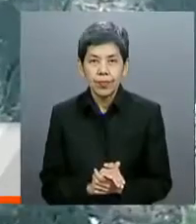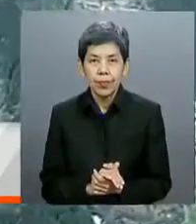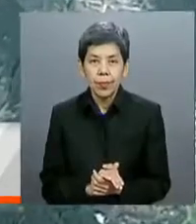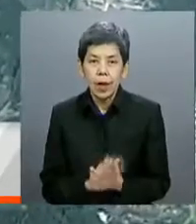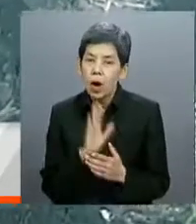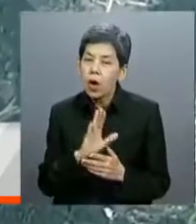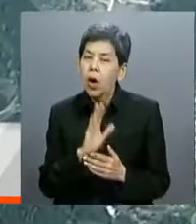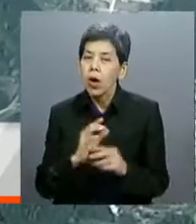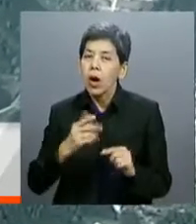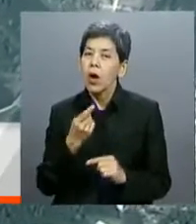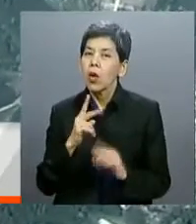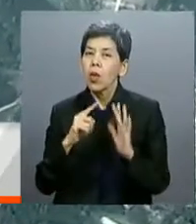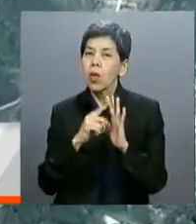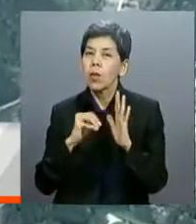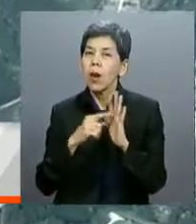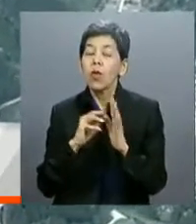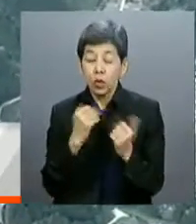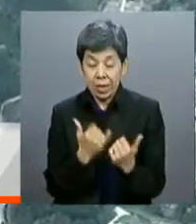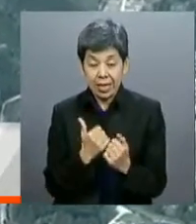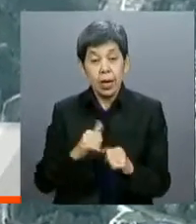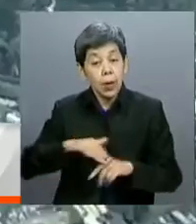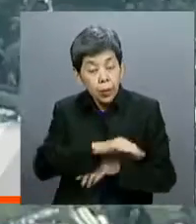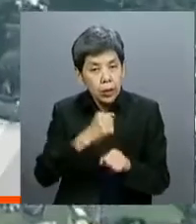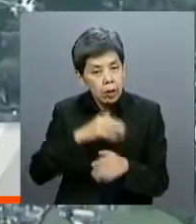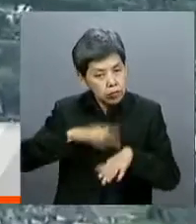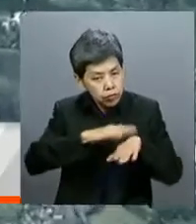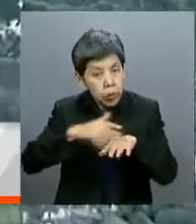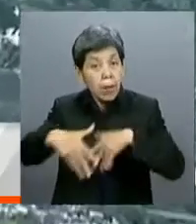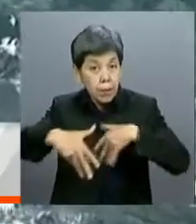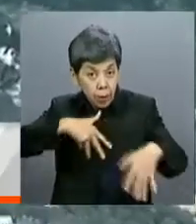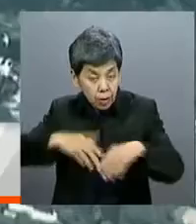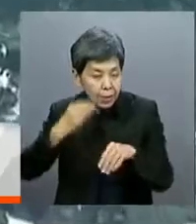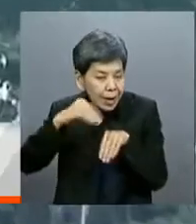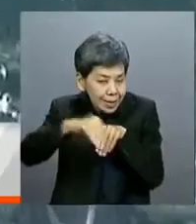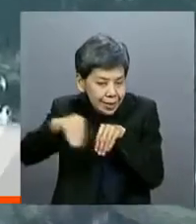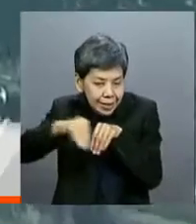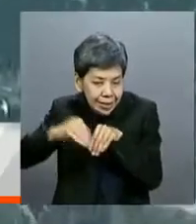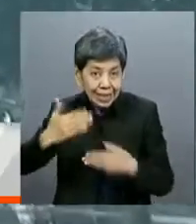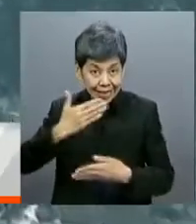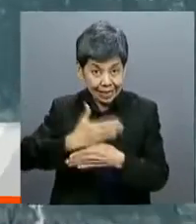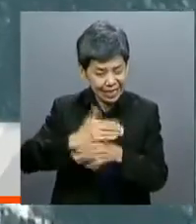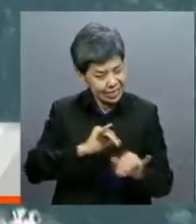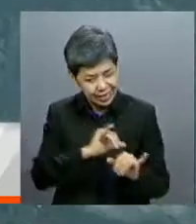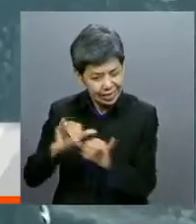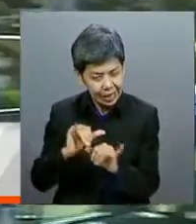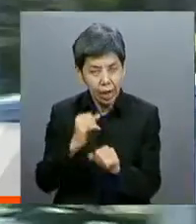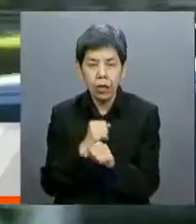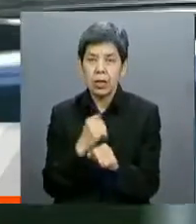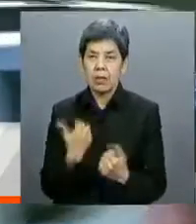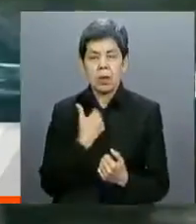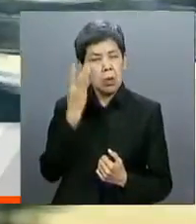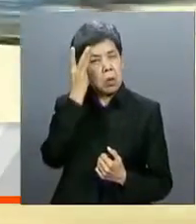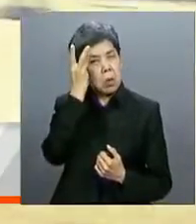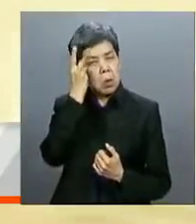ตะในจังหวัดคุมาโมโตะทำให้ทางการท้องถิ่นประกาศเตือนให้ประชาชนที่อาศัยใกล้กับเขื่อนอพยพออกจากพื้นที่เนื่องจาก